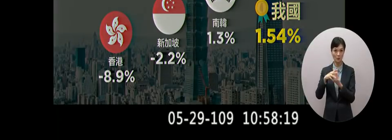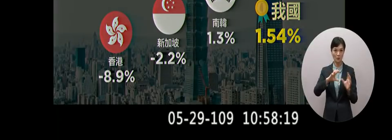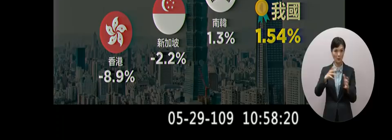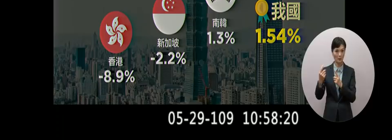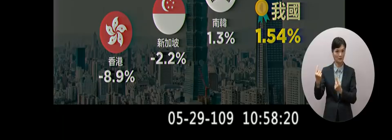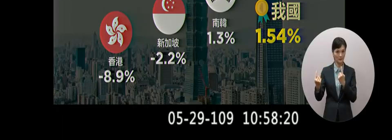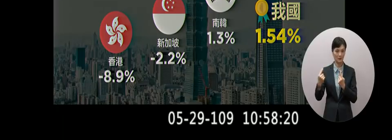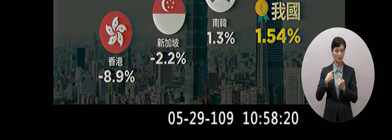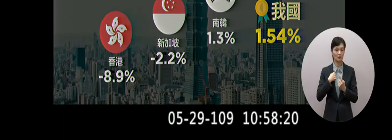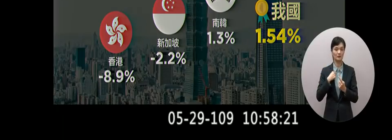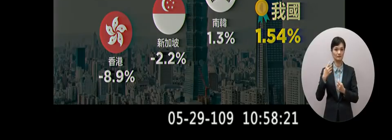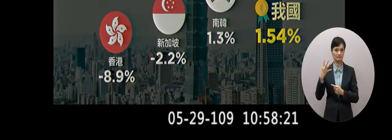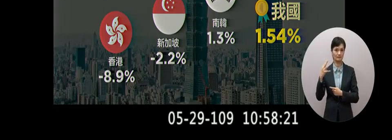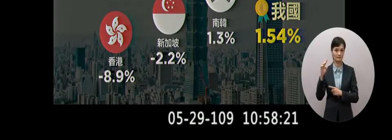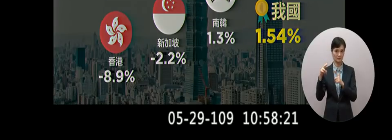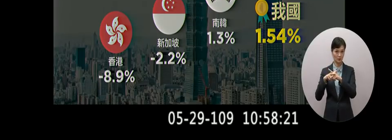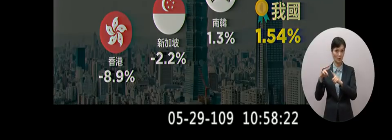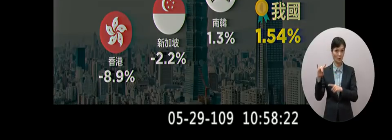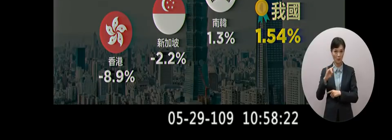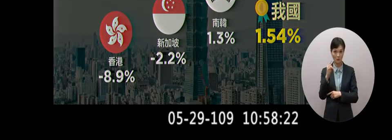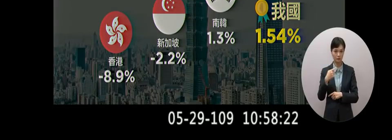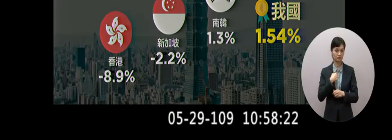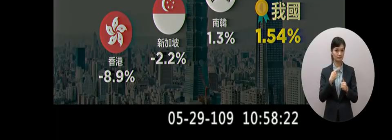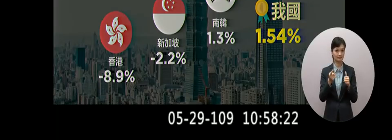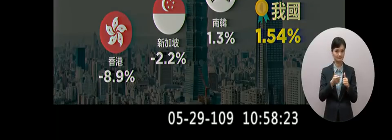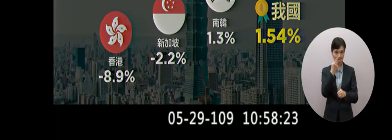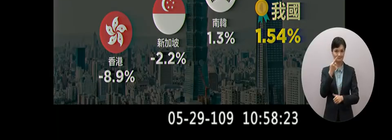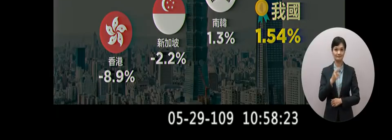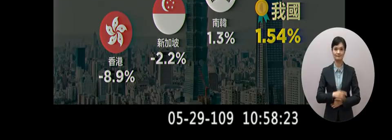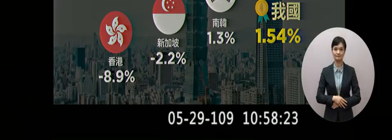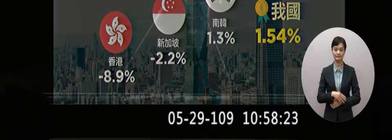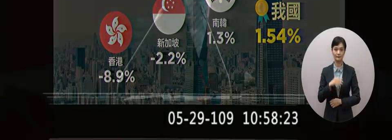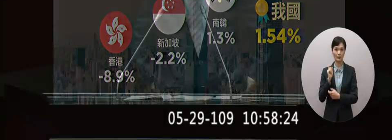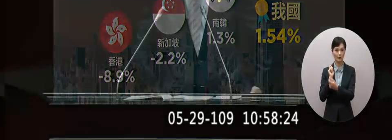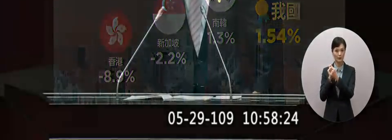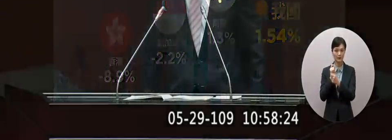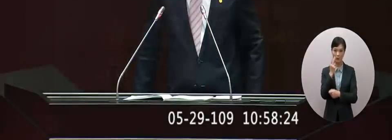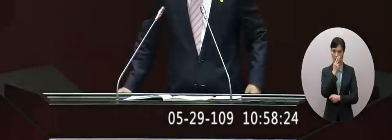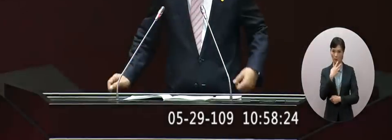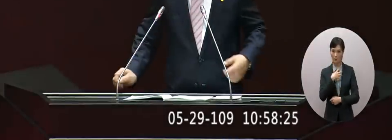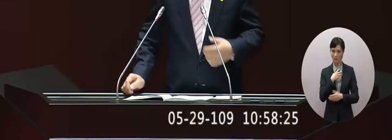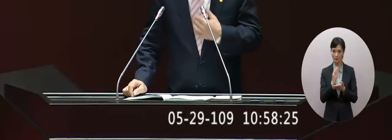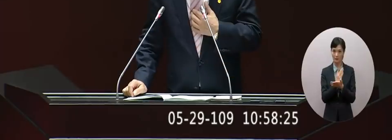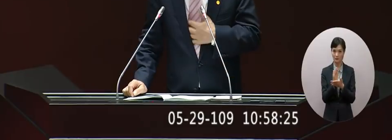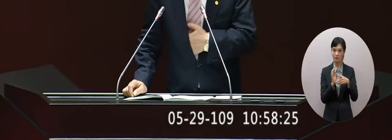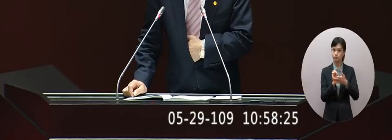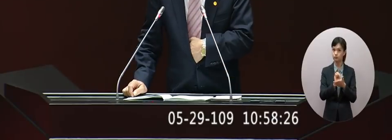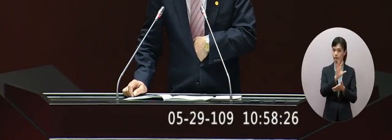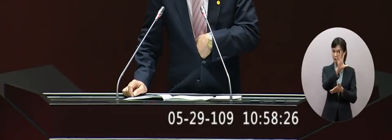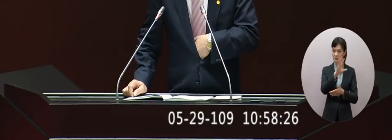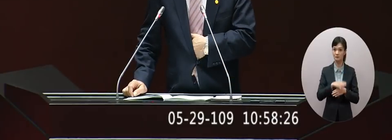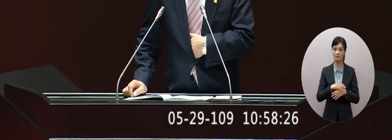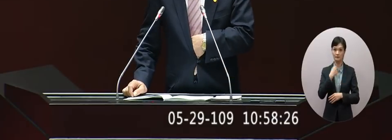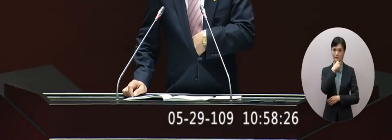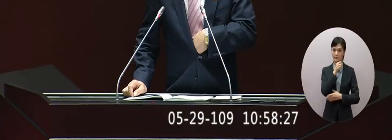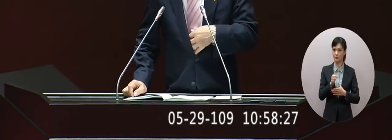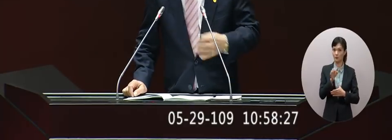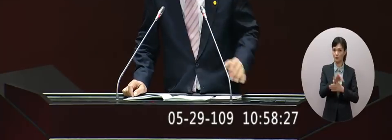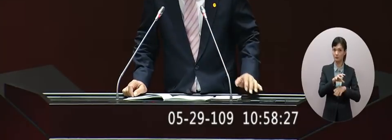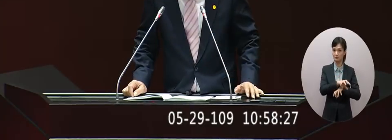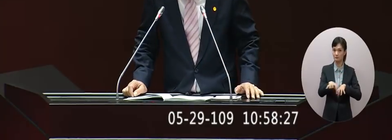首。最近刚刚公布投资风险评估的报告，台湾投资环